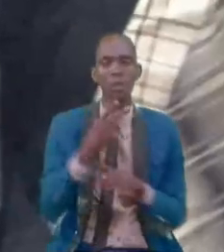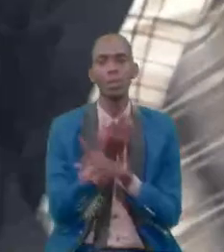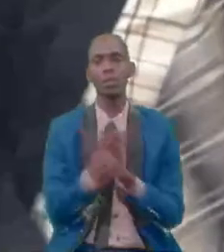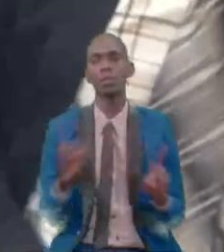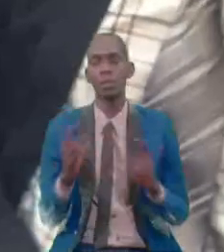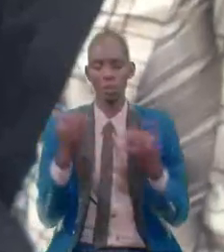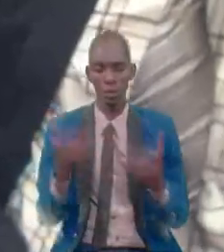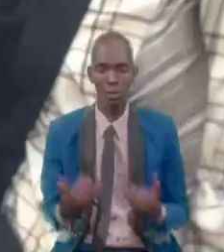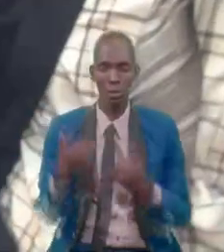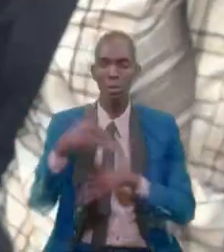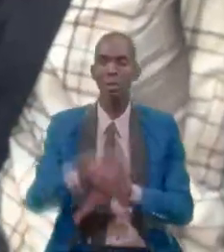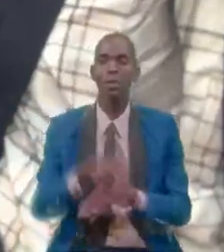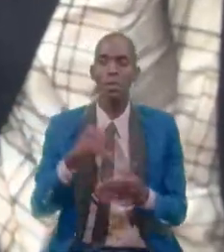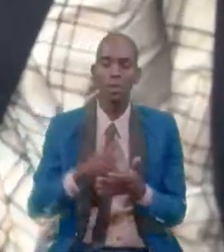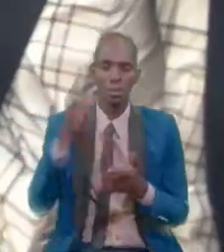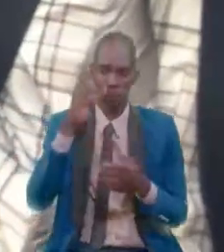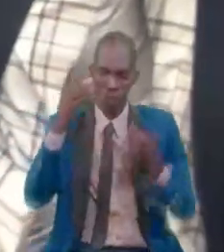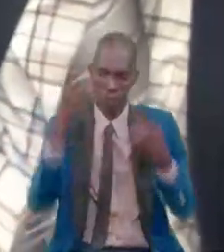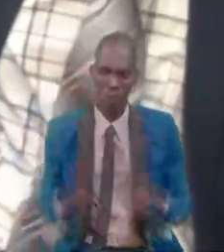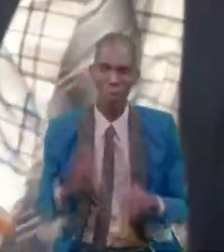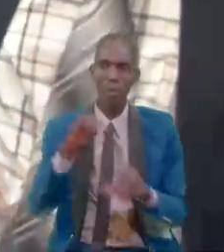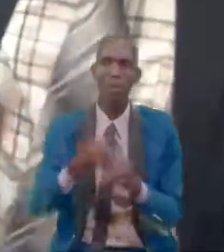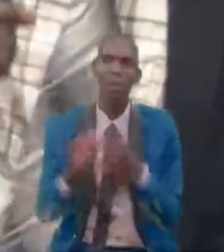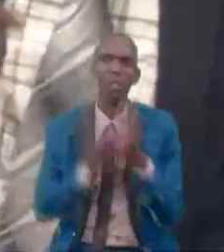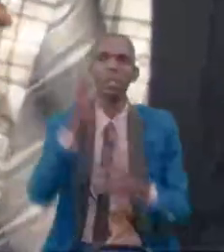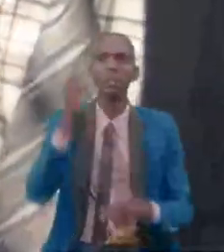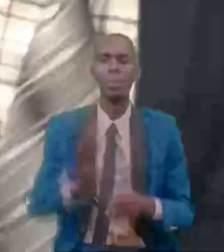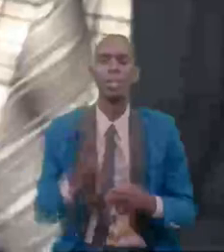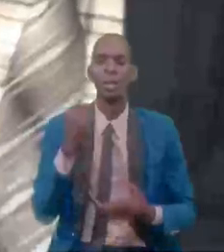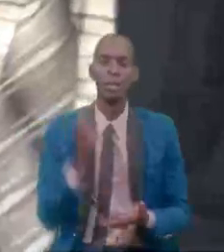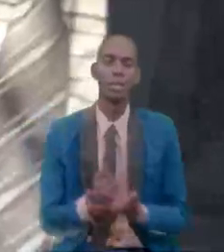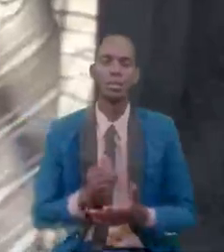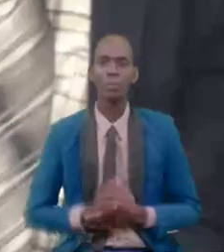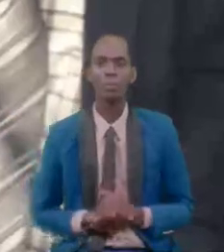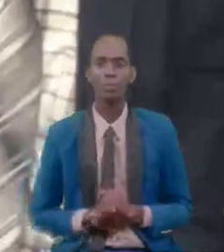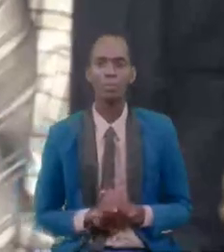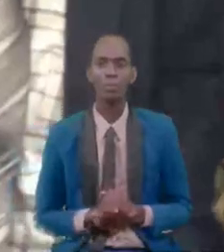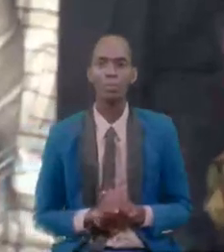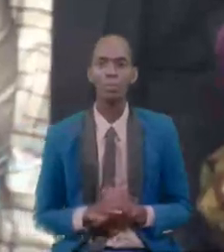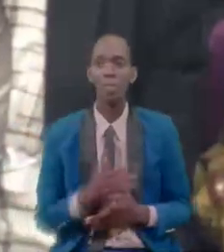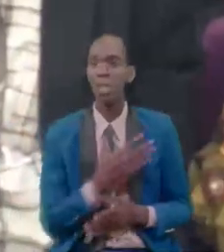délivré. Ce soir, cela va se produire au nom de Jésus-Christ.